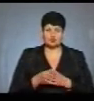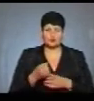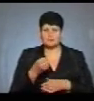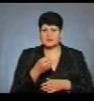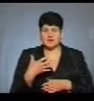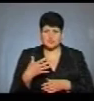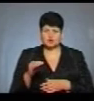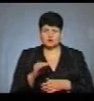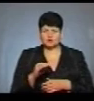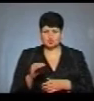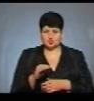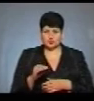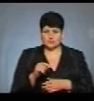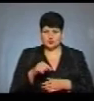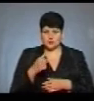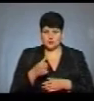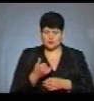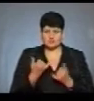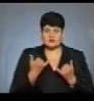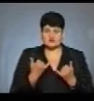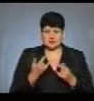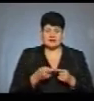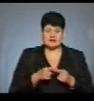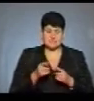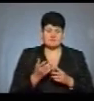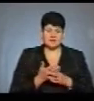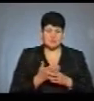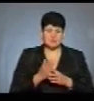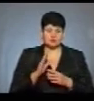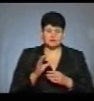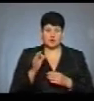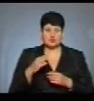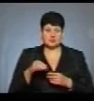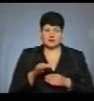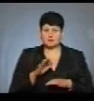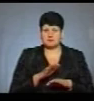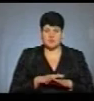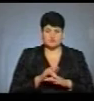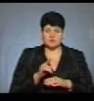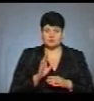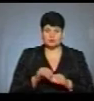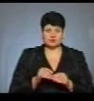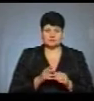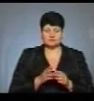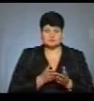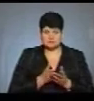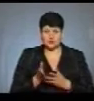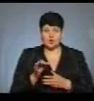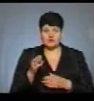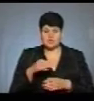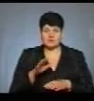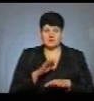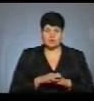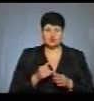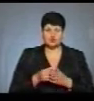15 жовтня цього року. Зараз ця пільга, якщо буде йти через Ощадбанк, то вона буде йти через Ощадбанк вже до закінчення